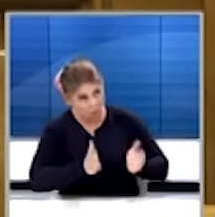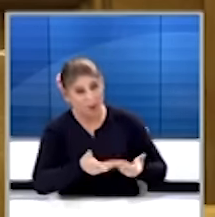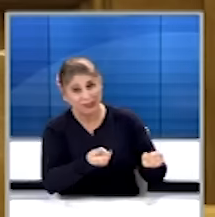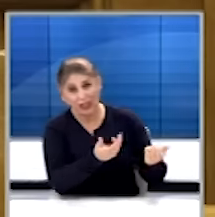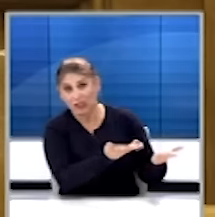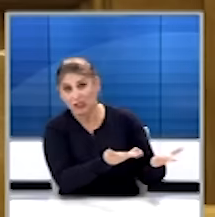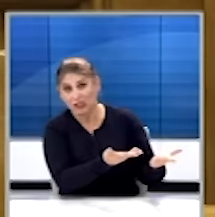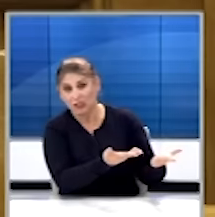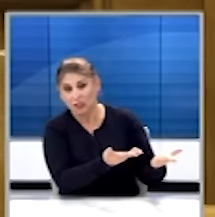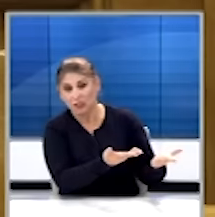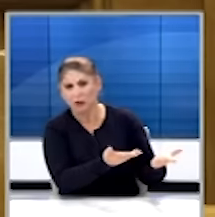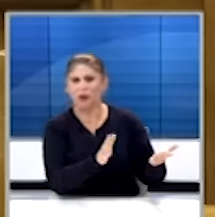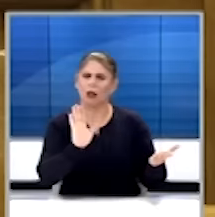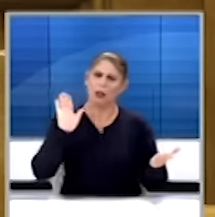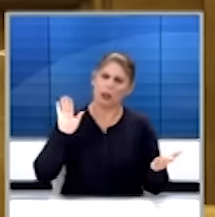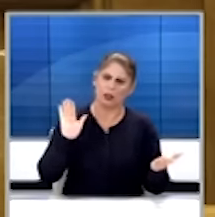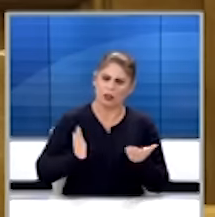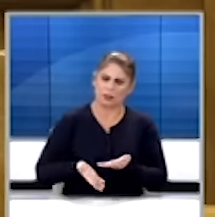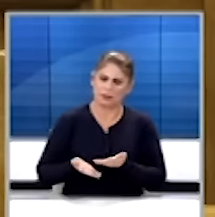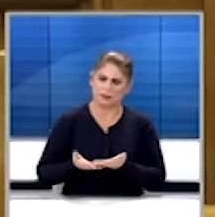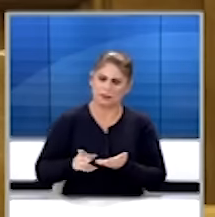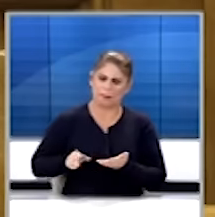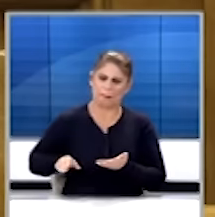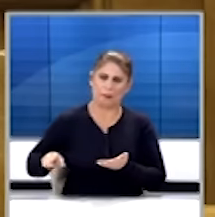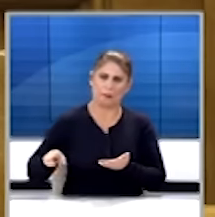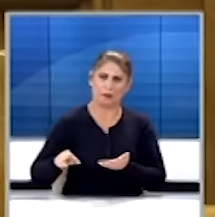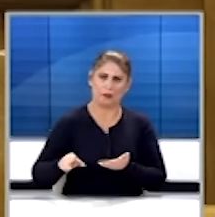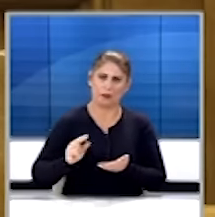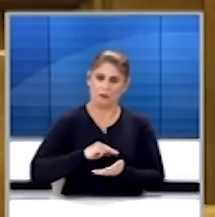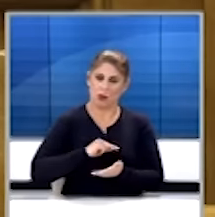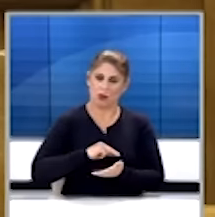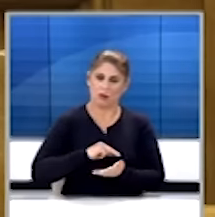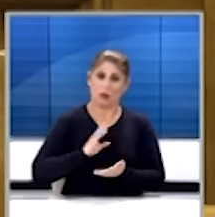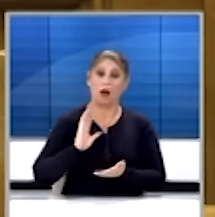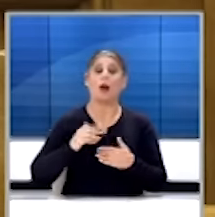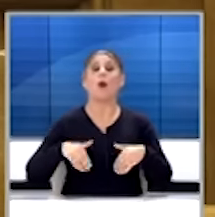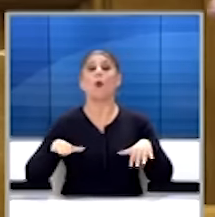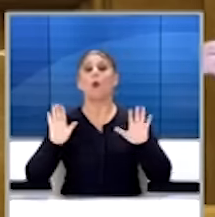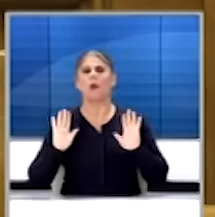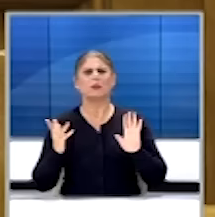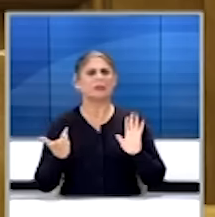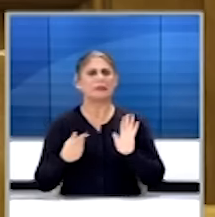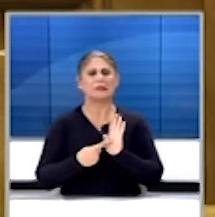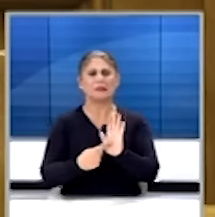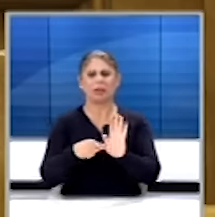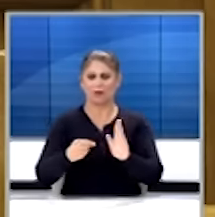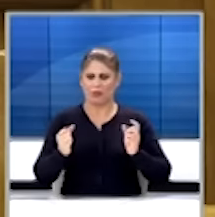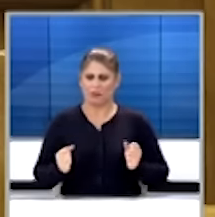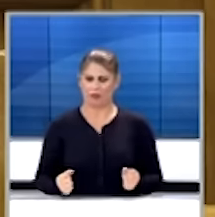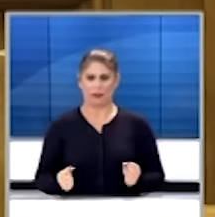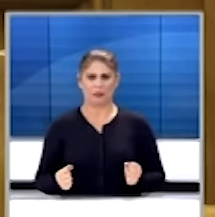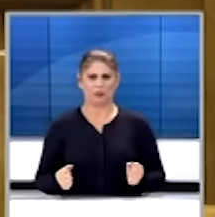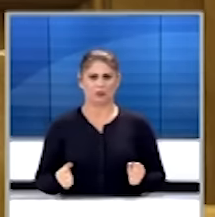κάνετε πέρα από εξυπηρετήσεις συμφερόντων? Και αν όχι, τι παριστάνετε σε αυτά τα έδρανα που